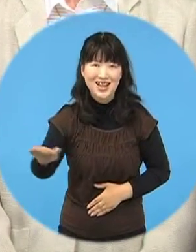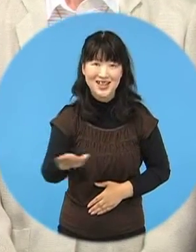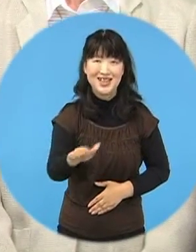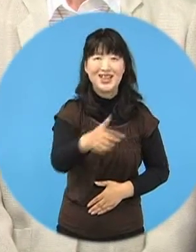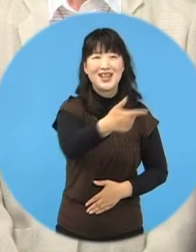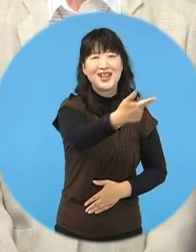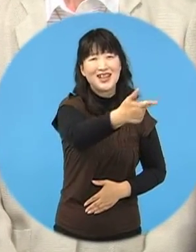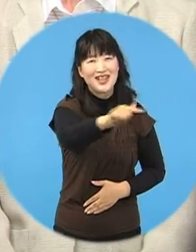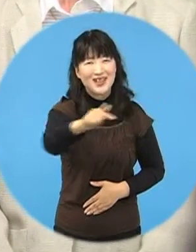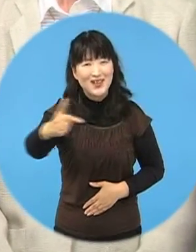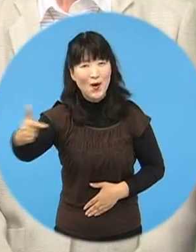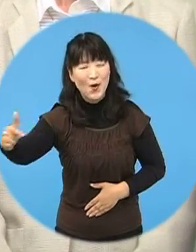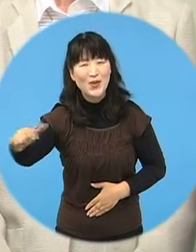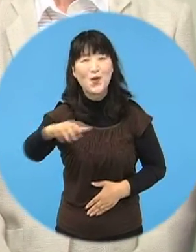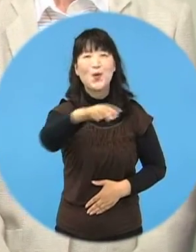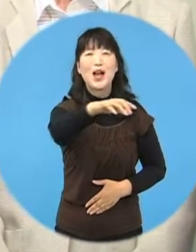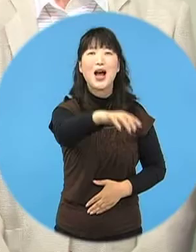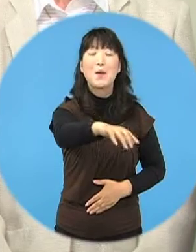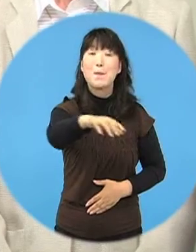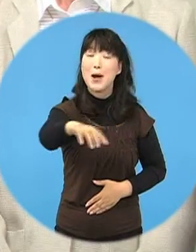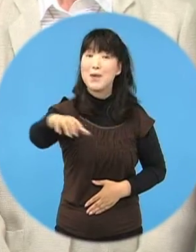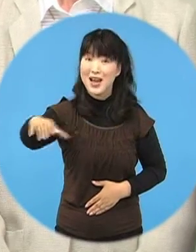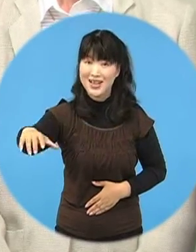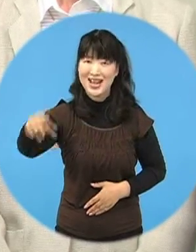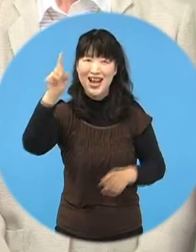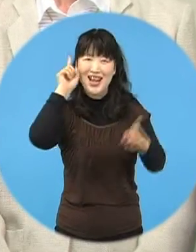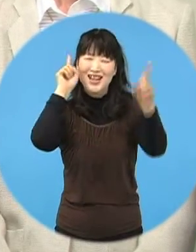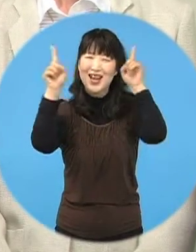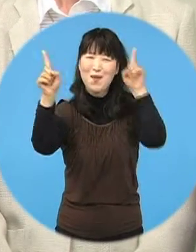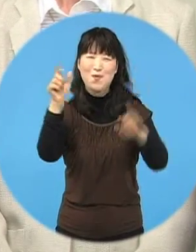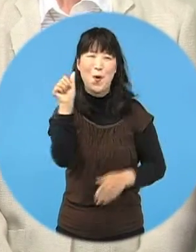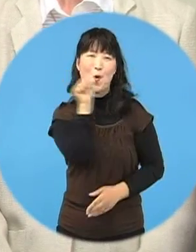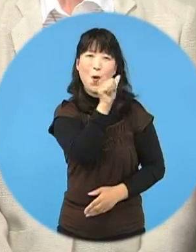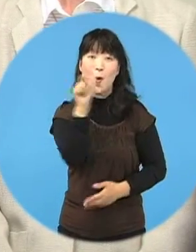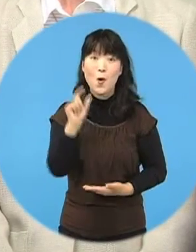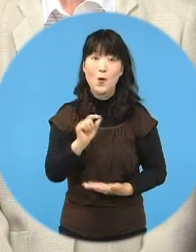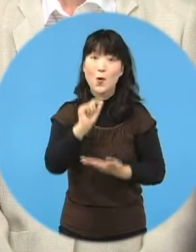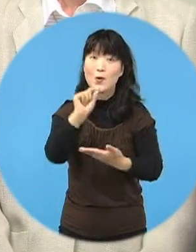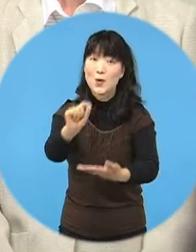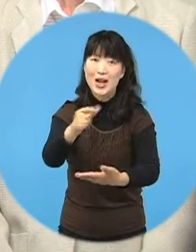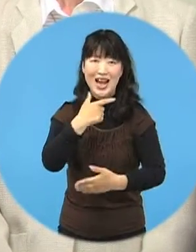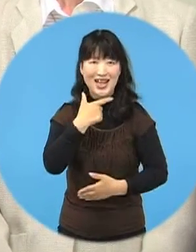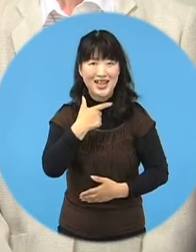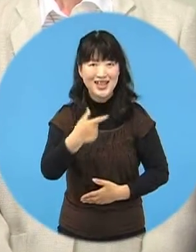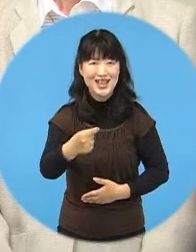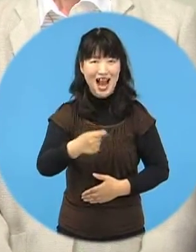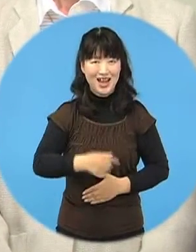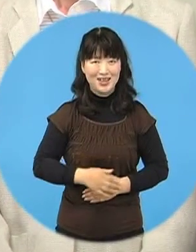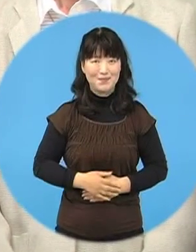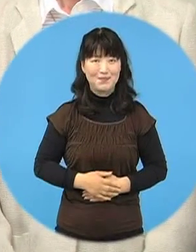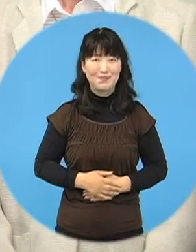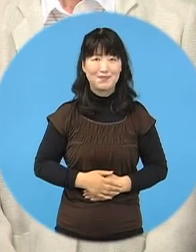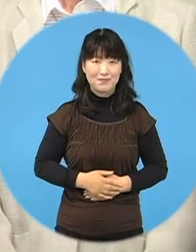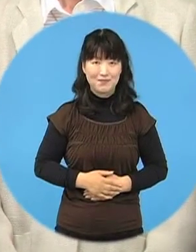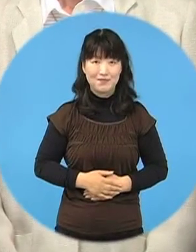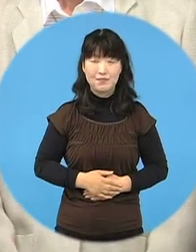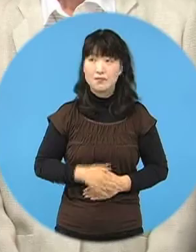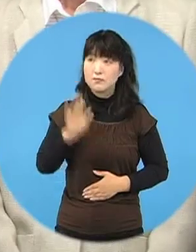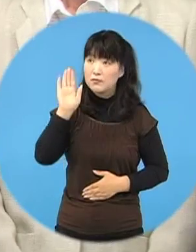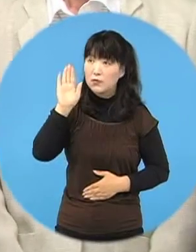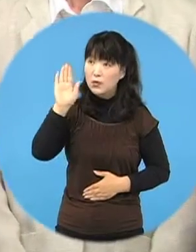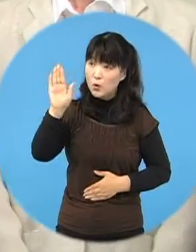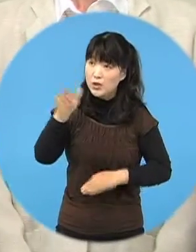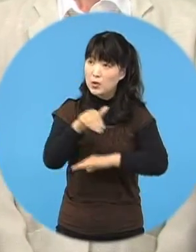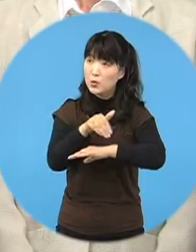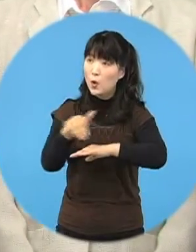にいろいろな場面を通してゲームをご紹介したいと思っております。 はい、では直近の予定